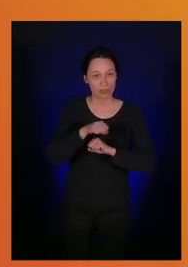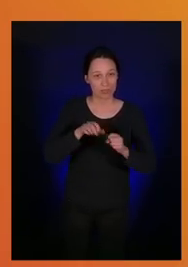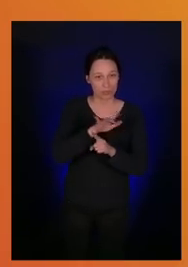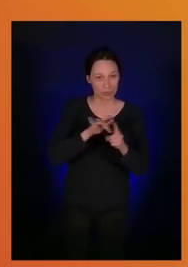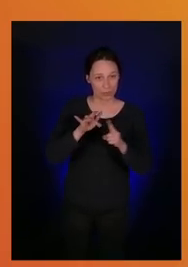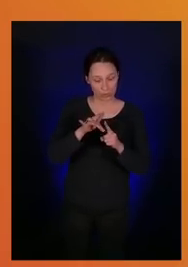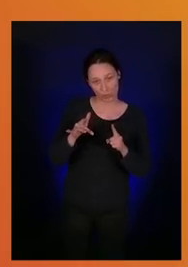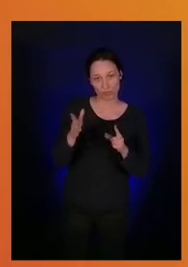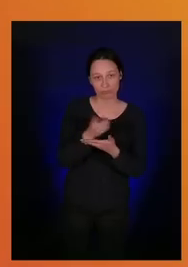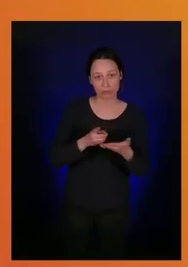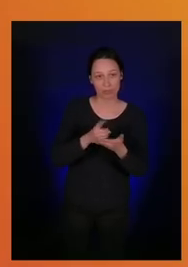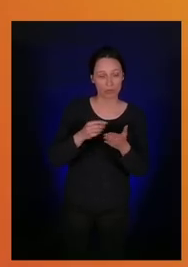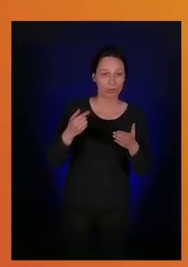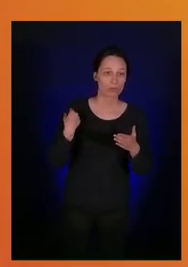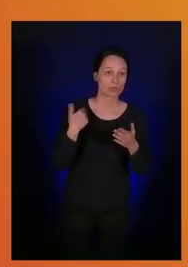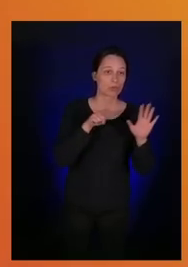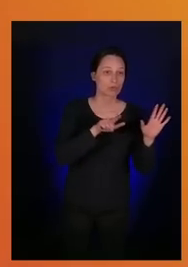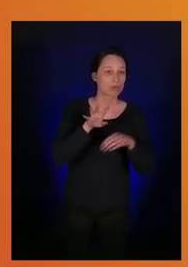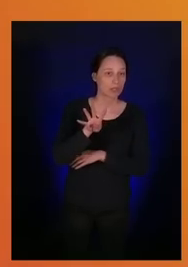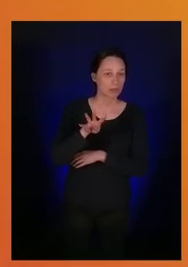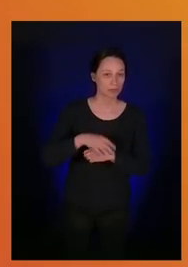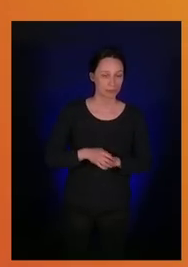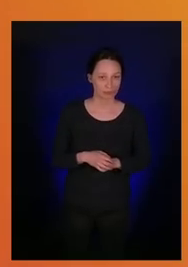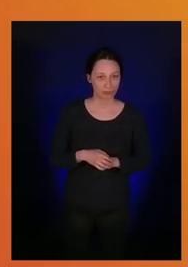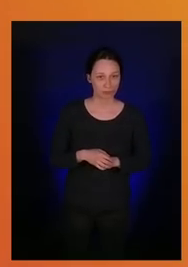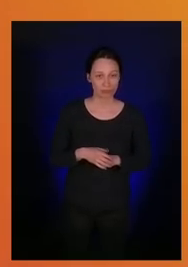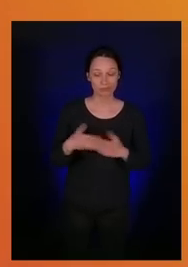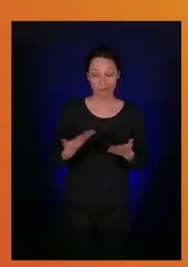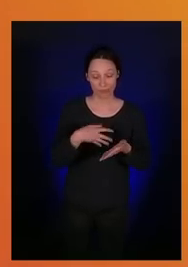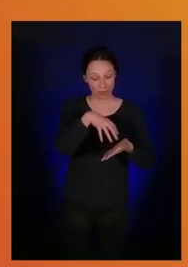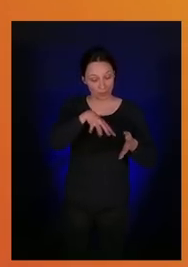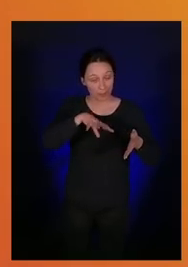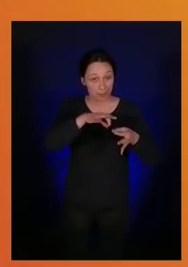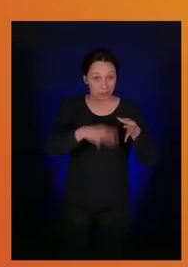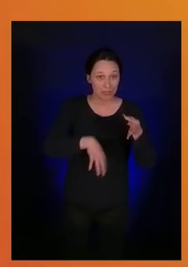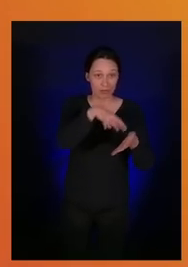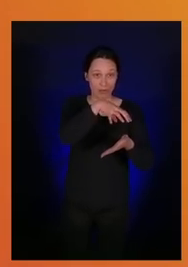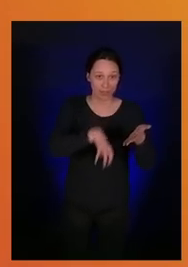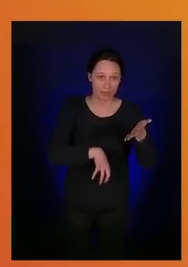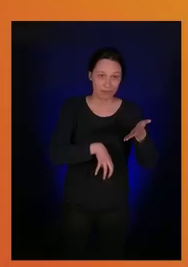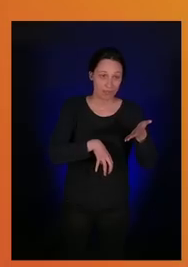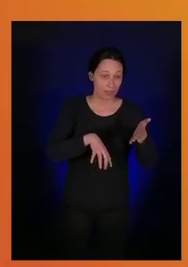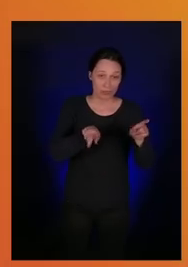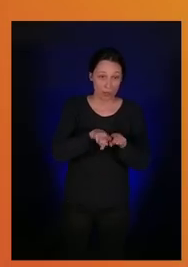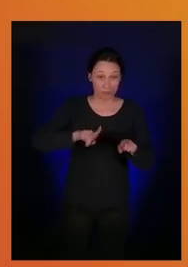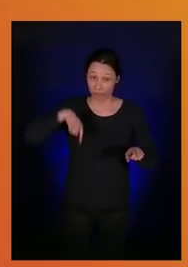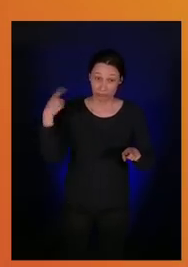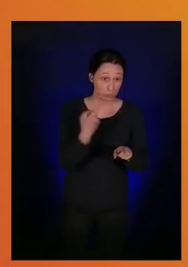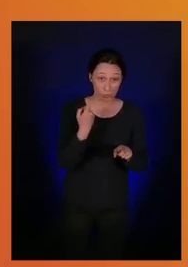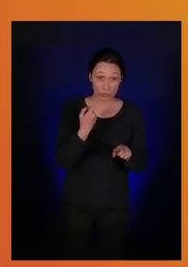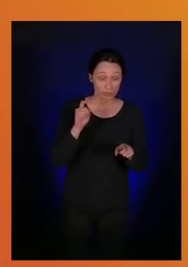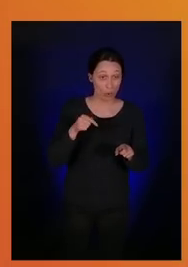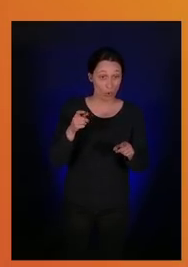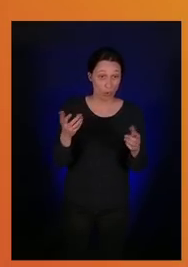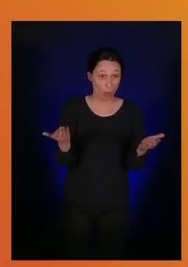Haute-Savoie 74. Comme tout bilan d'activité, celui fait par la direction confédérale doit rendre compte avec